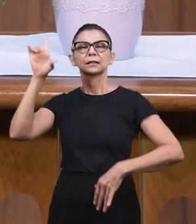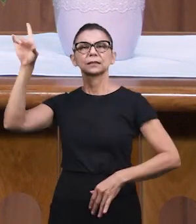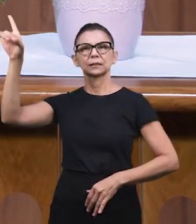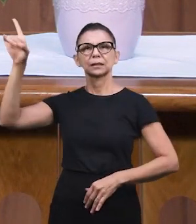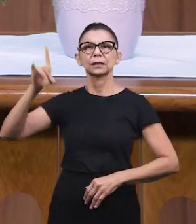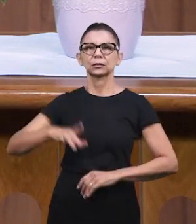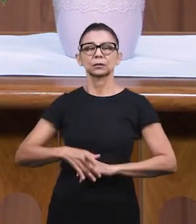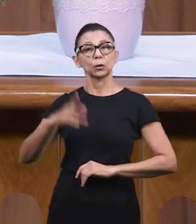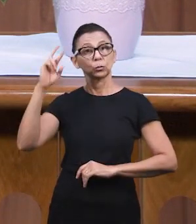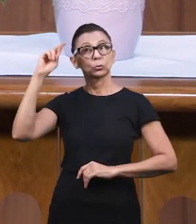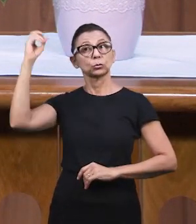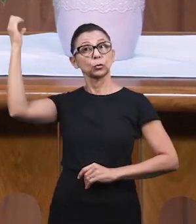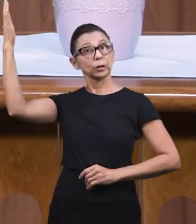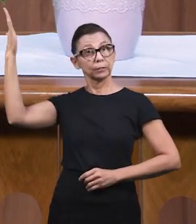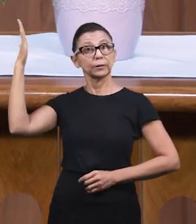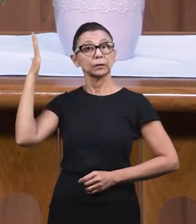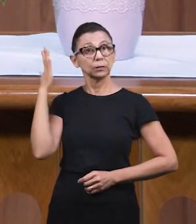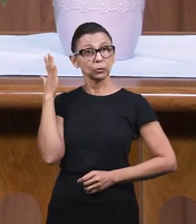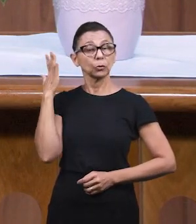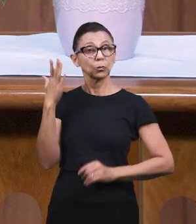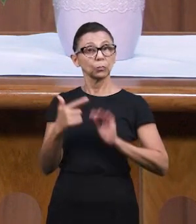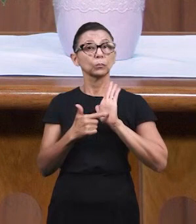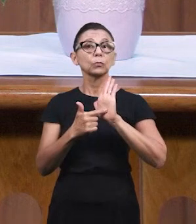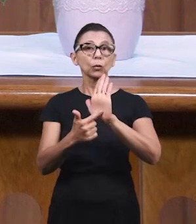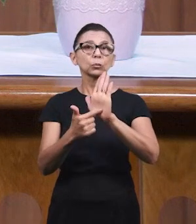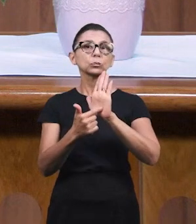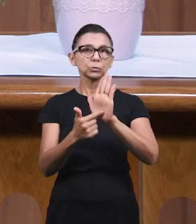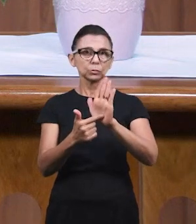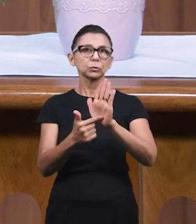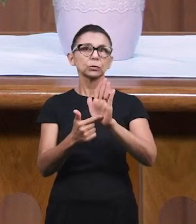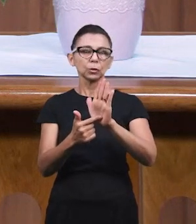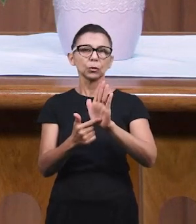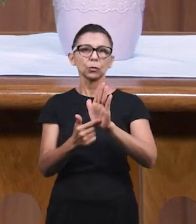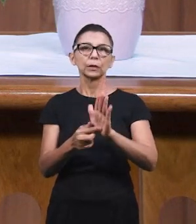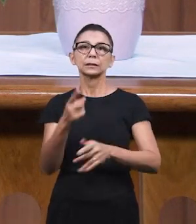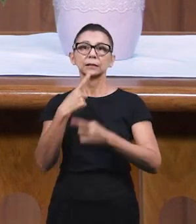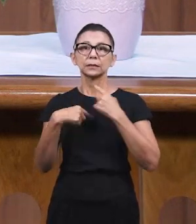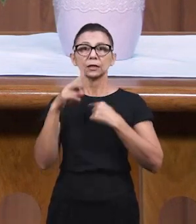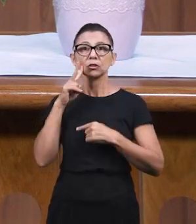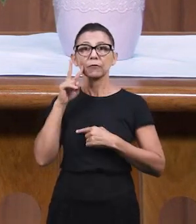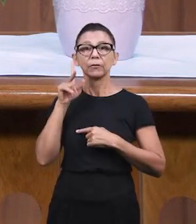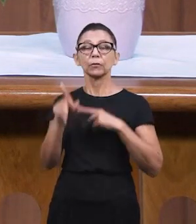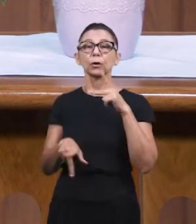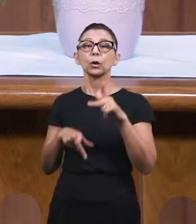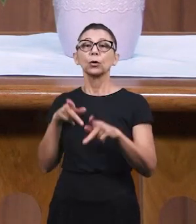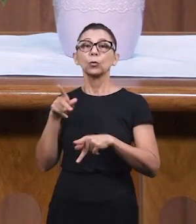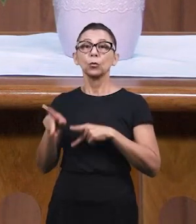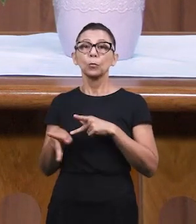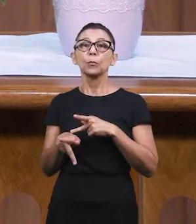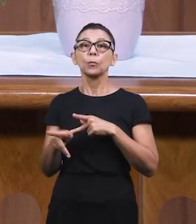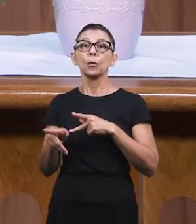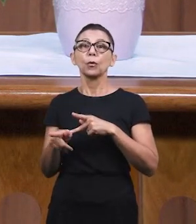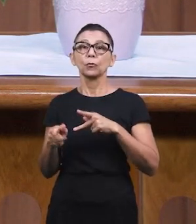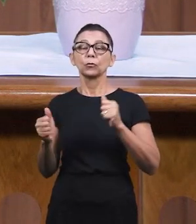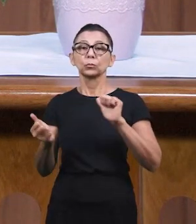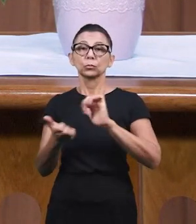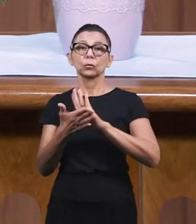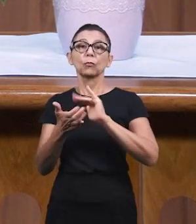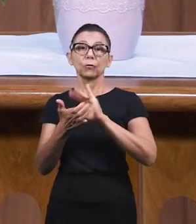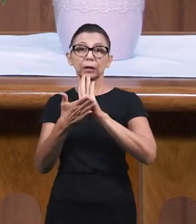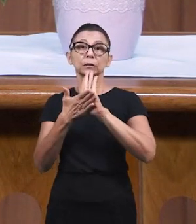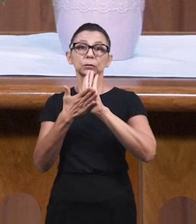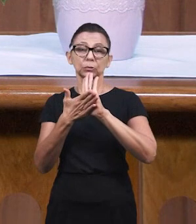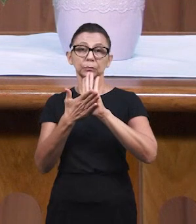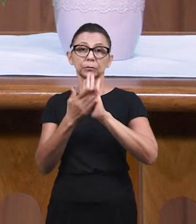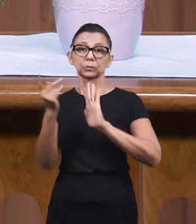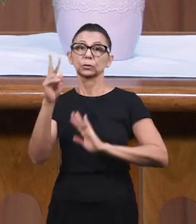наше служение хвале Господу. Господь открыл нам, чтобы мы посвятили Ему это служение во славу